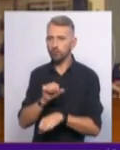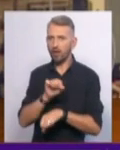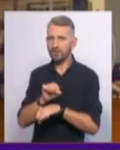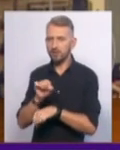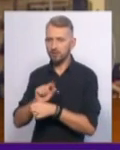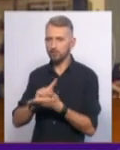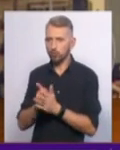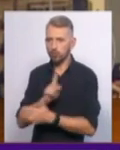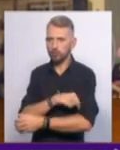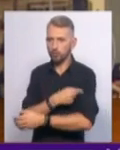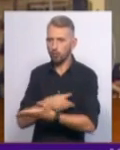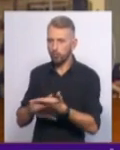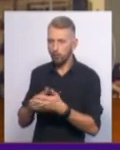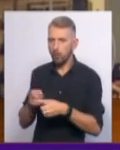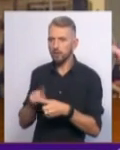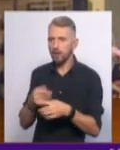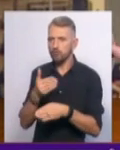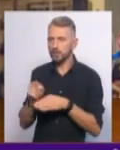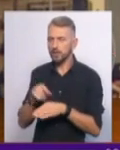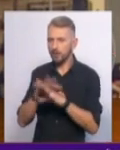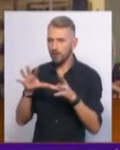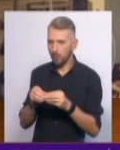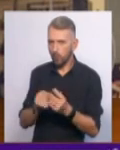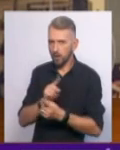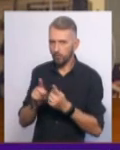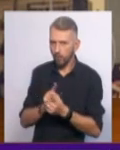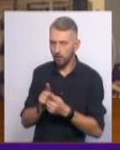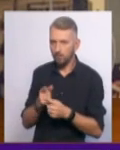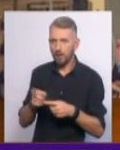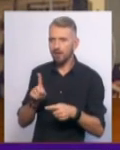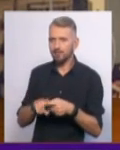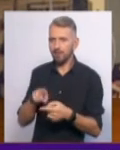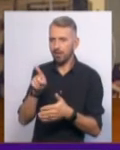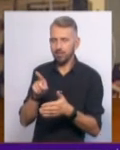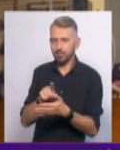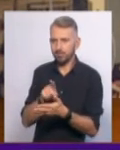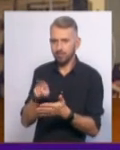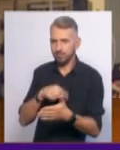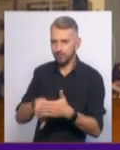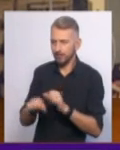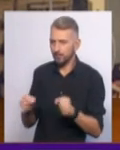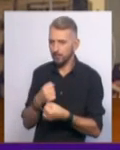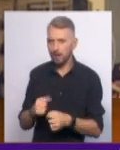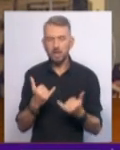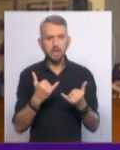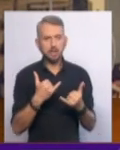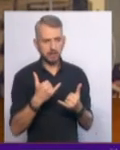невідкладної швидкої допомоги – це якраз частина ось цієї великої реформи, і це, в принципі, невідмінна справа вже. Її не зараз можна... ще на